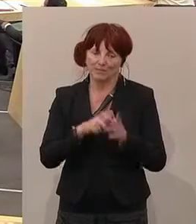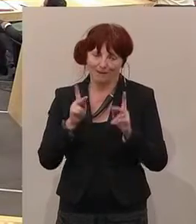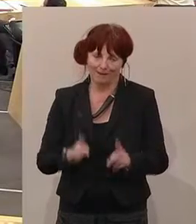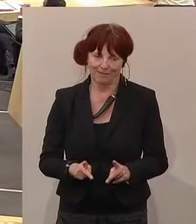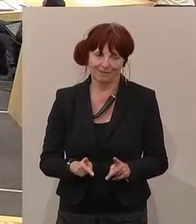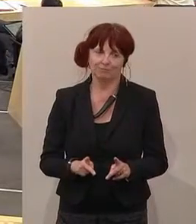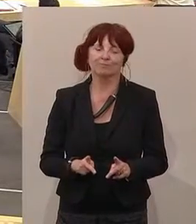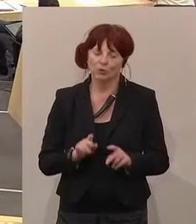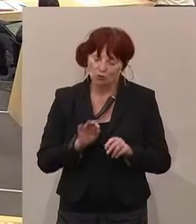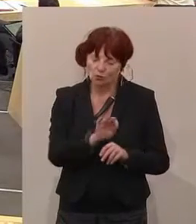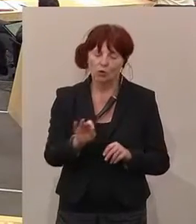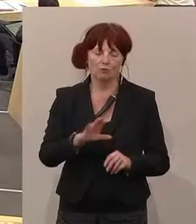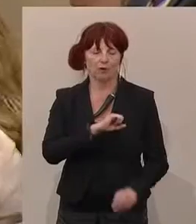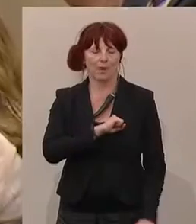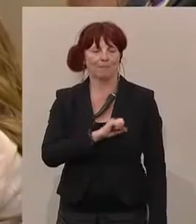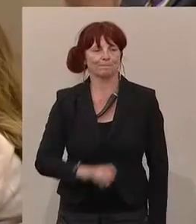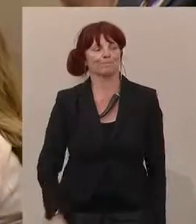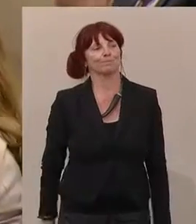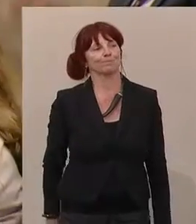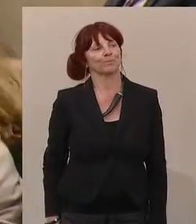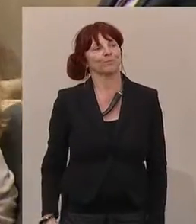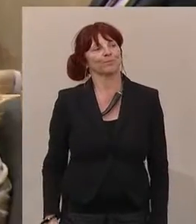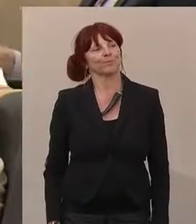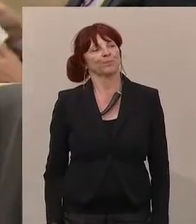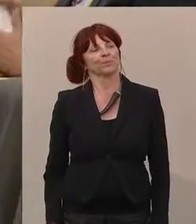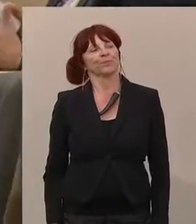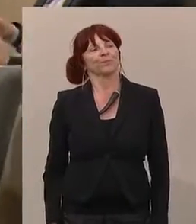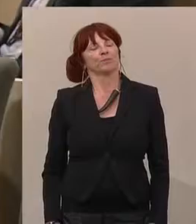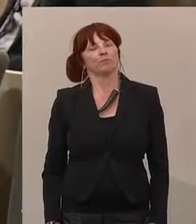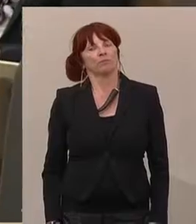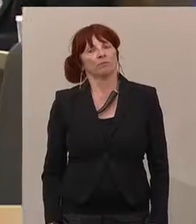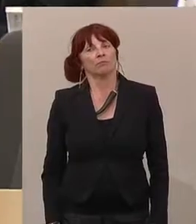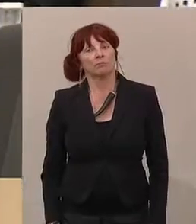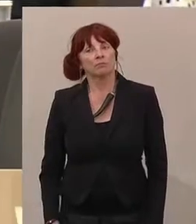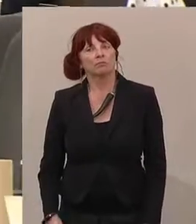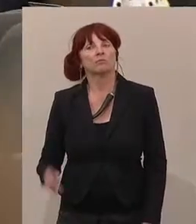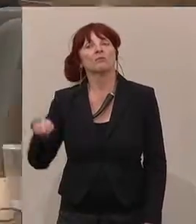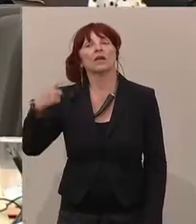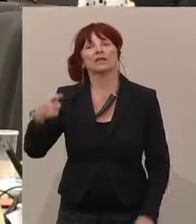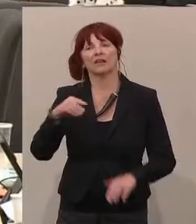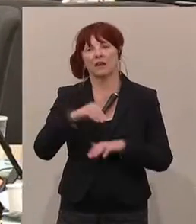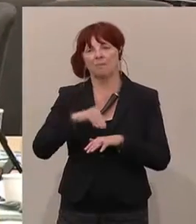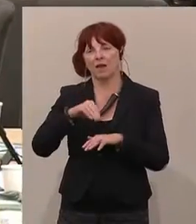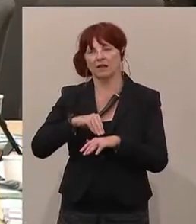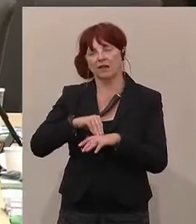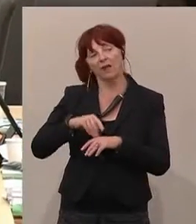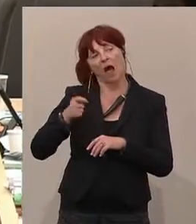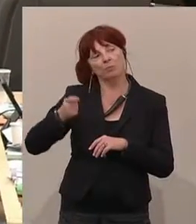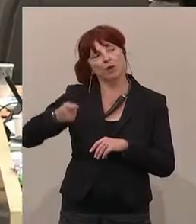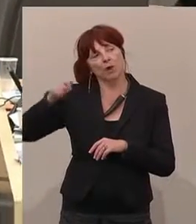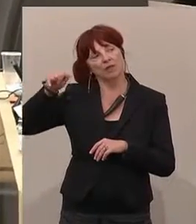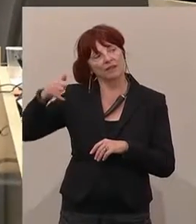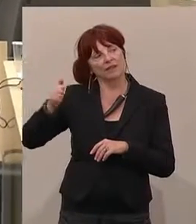Nicolas Scherak bringt einen überparteilichen Abänderungsantrag zum vorliegenden Gesetzesentwurf ein, den alle Fraktionen im Verfassungsausschuss